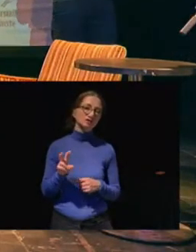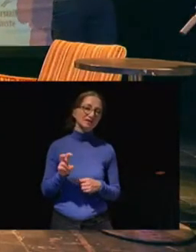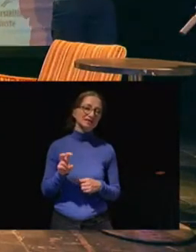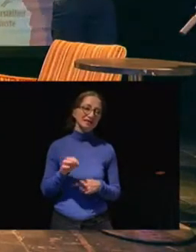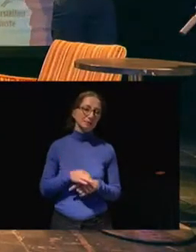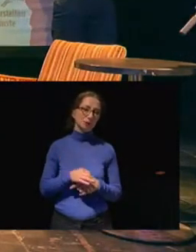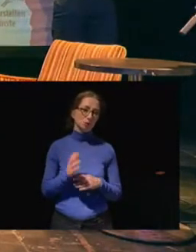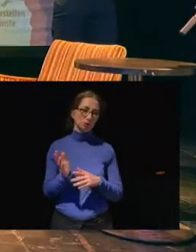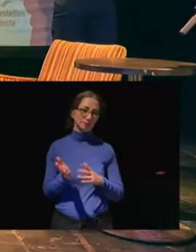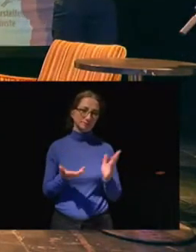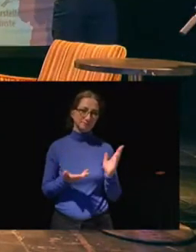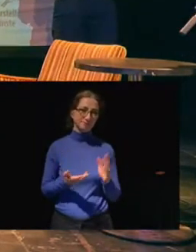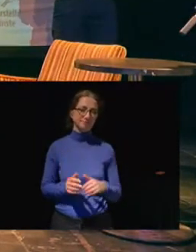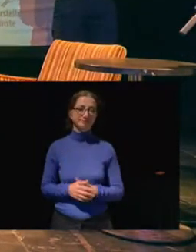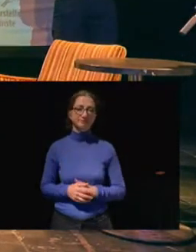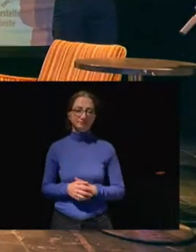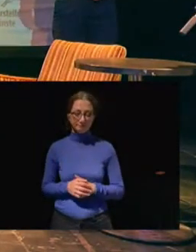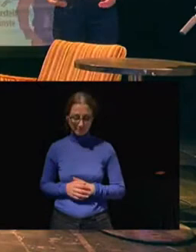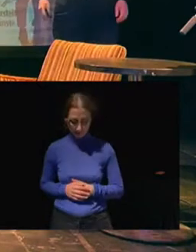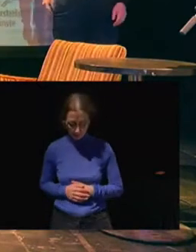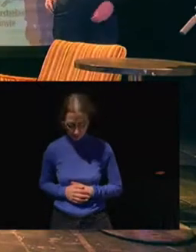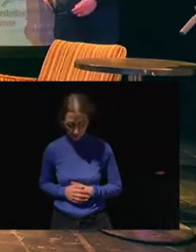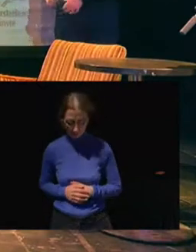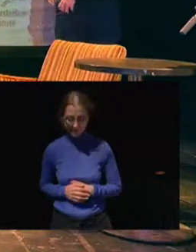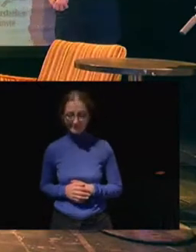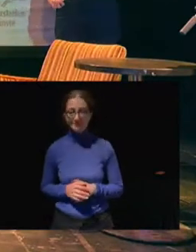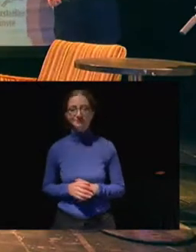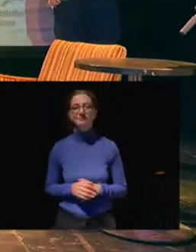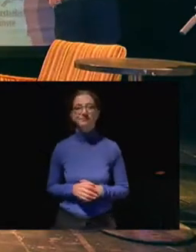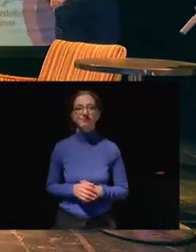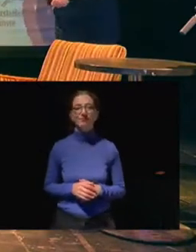25 Minuten werden dafür in Anspruch genommen. Danke.